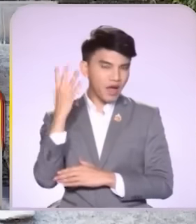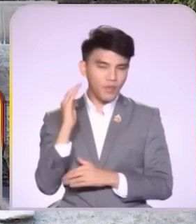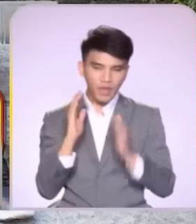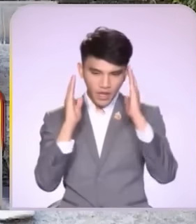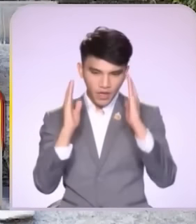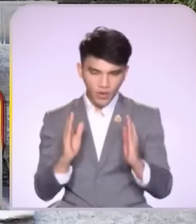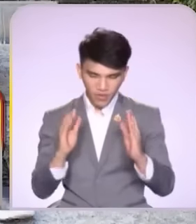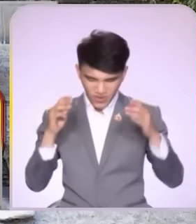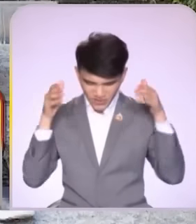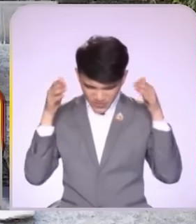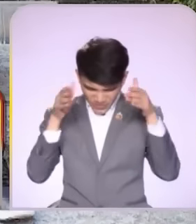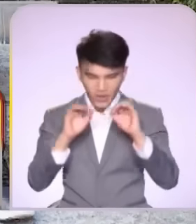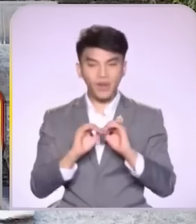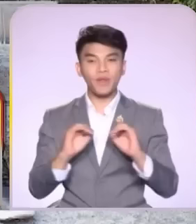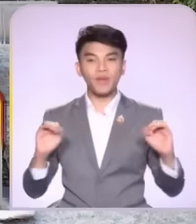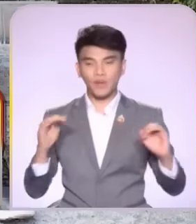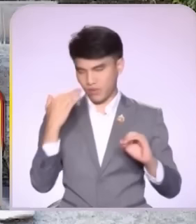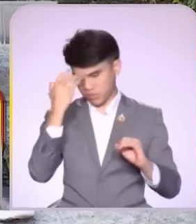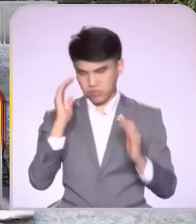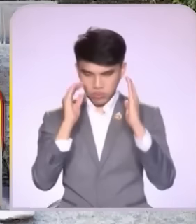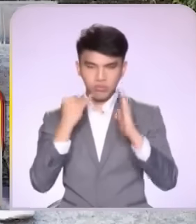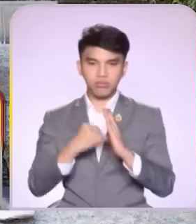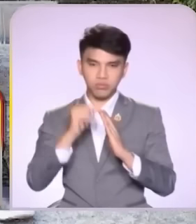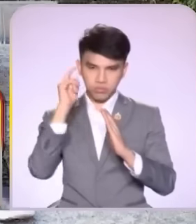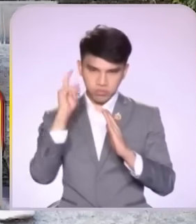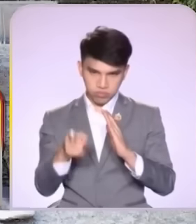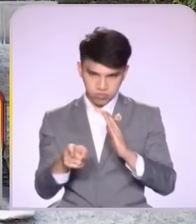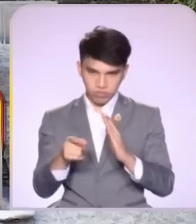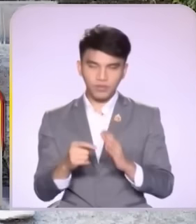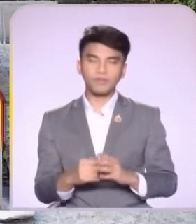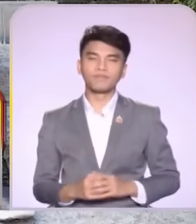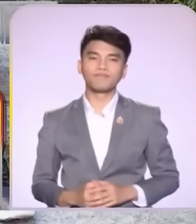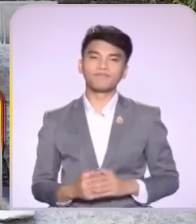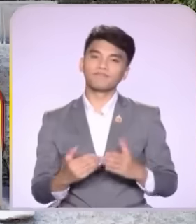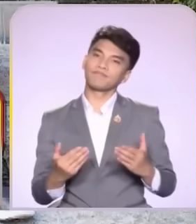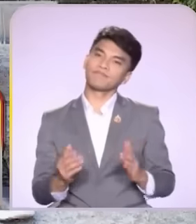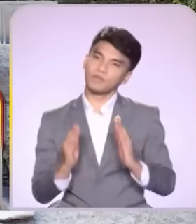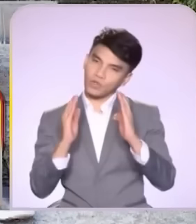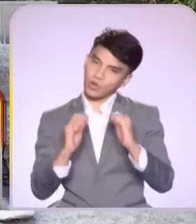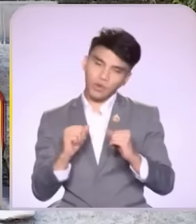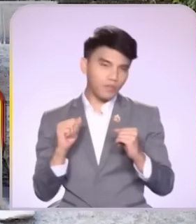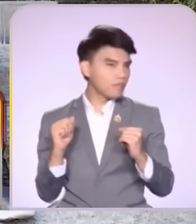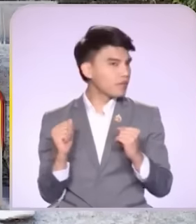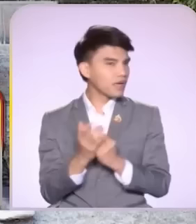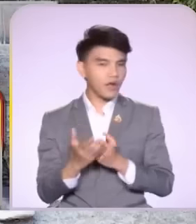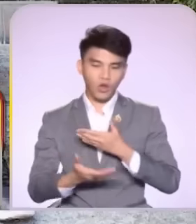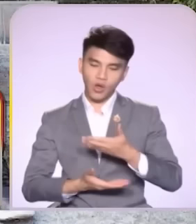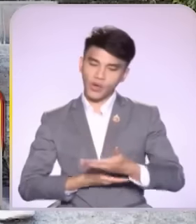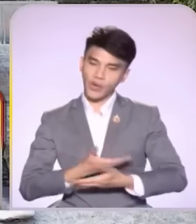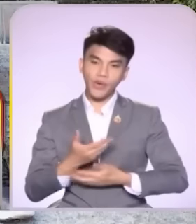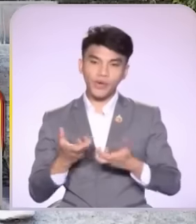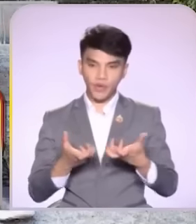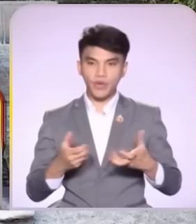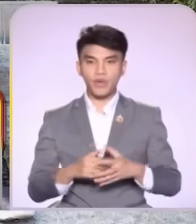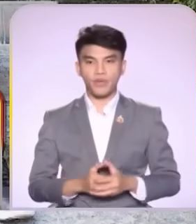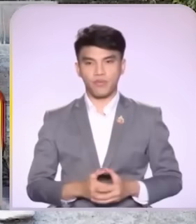ยงานใดโฟกัสเรื่องนี้เพราะคนผิดที่แท้จริงคือเจ้าทุกข์ที่ไม่ทันเกมที่เรียกว่าขายของออนไลน์